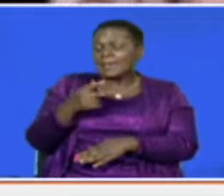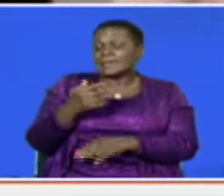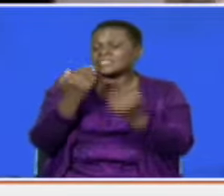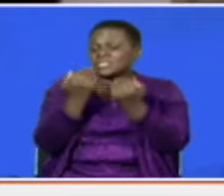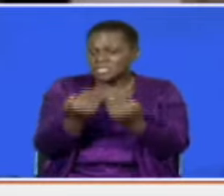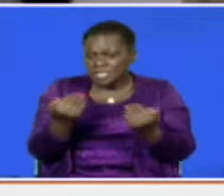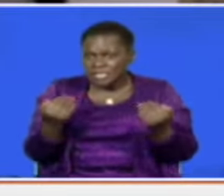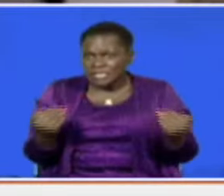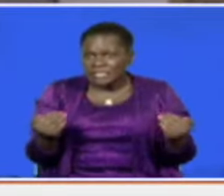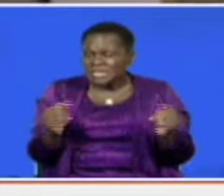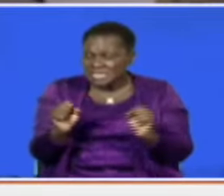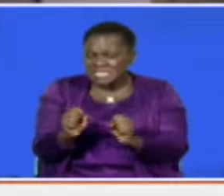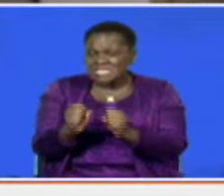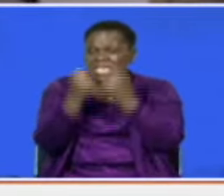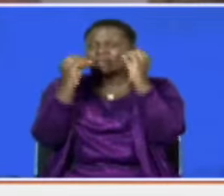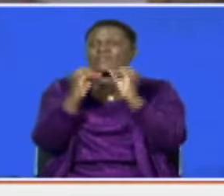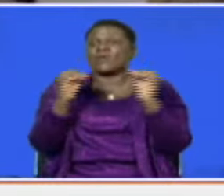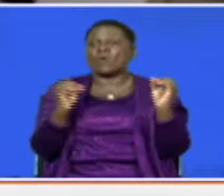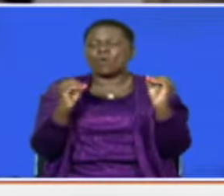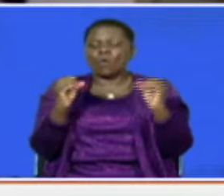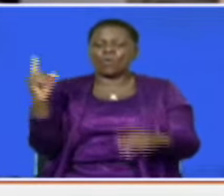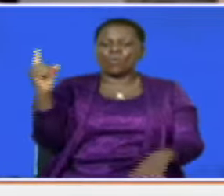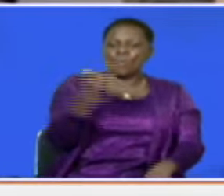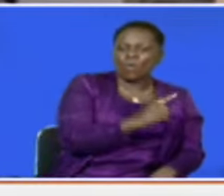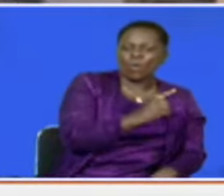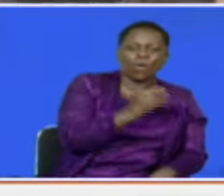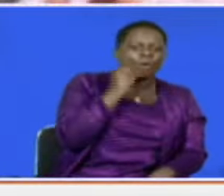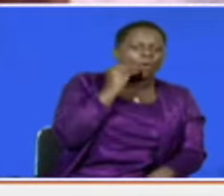wetu hawatakuwa safe kurudi nyumbani